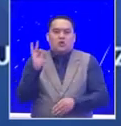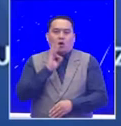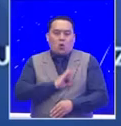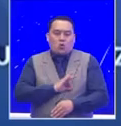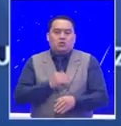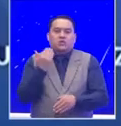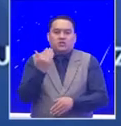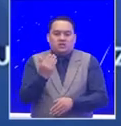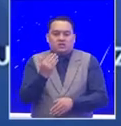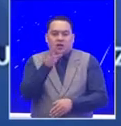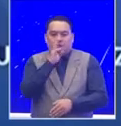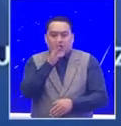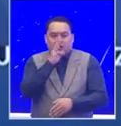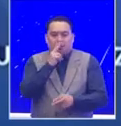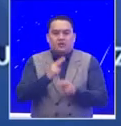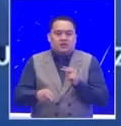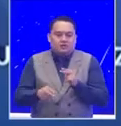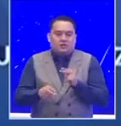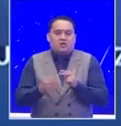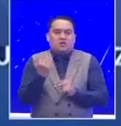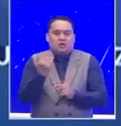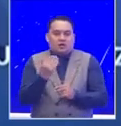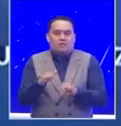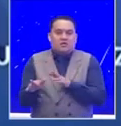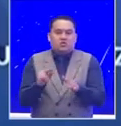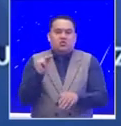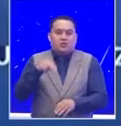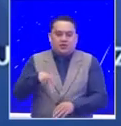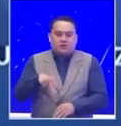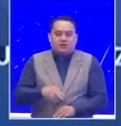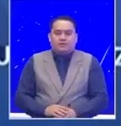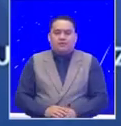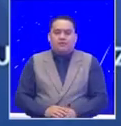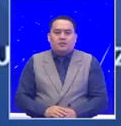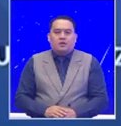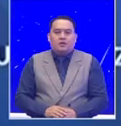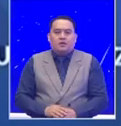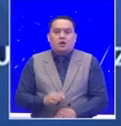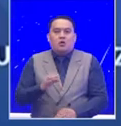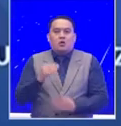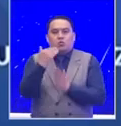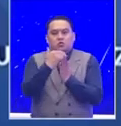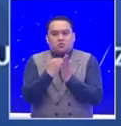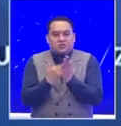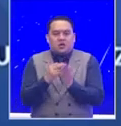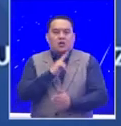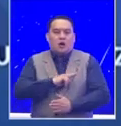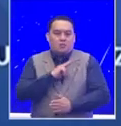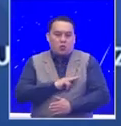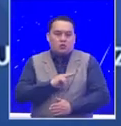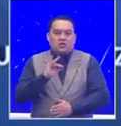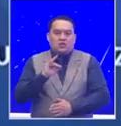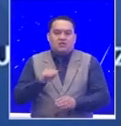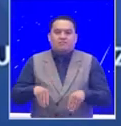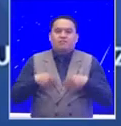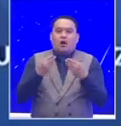их работниками в связи с ограничением деятельности в период чрезвычайного положения. Речь идет о списке работников и